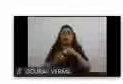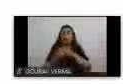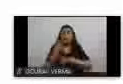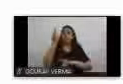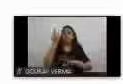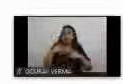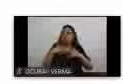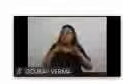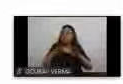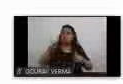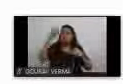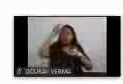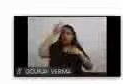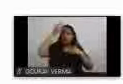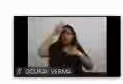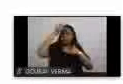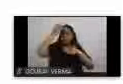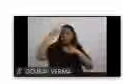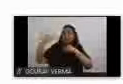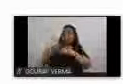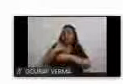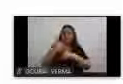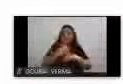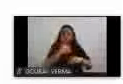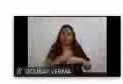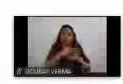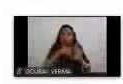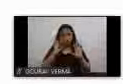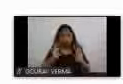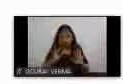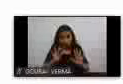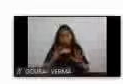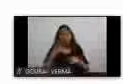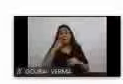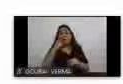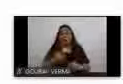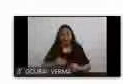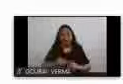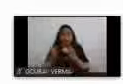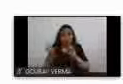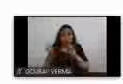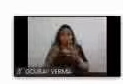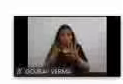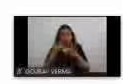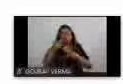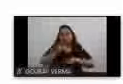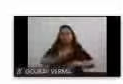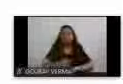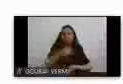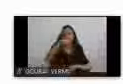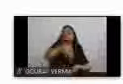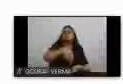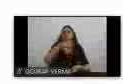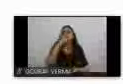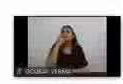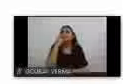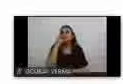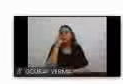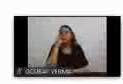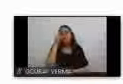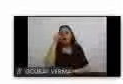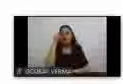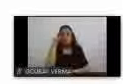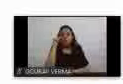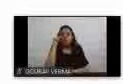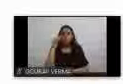हुआ है मदर को, एनी काइंड ऑफ इन्फेक्शन विच वुड अफेक्ट द चाइल्ड. रूबेला बच्चे है तो आंख बहुत छोटा होता है, विजन